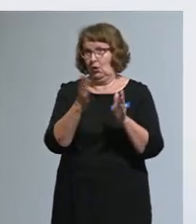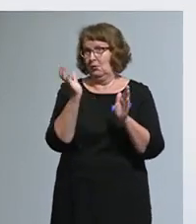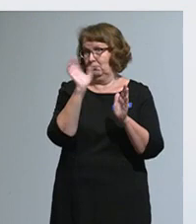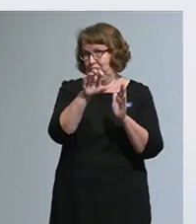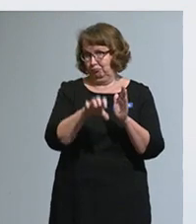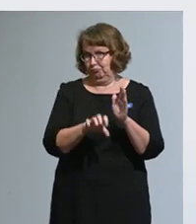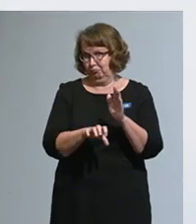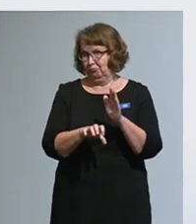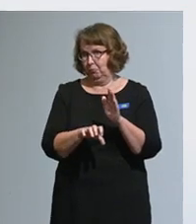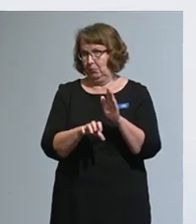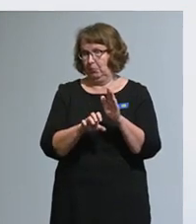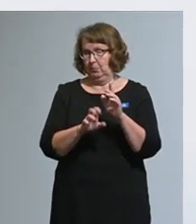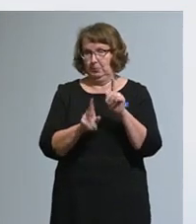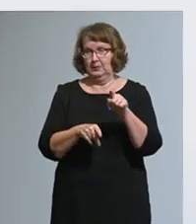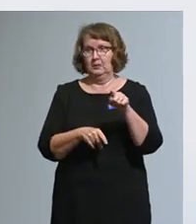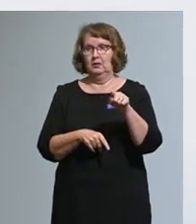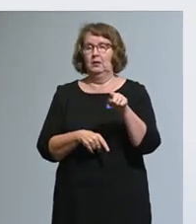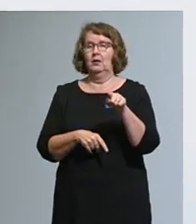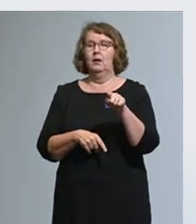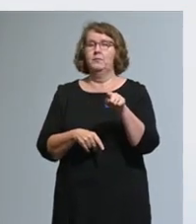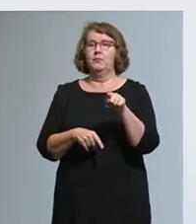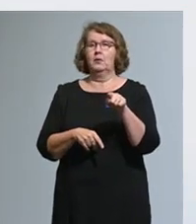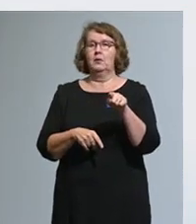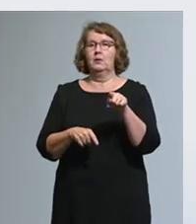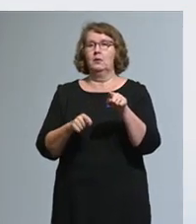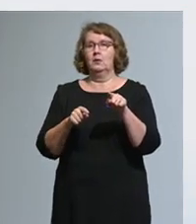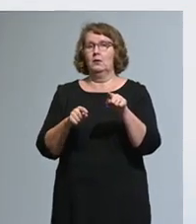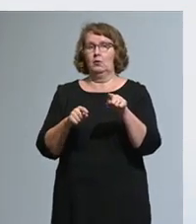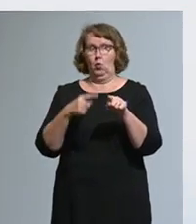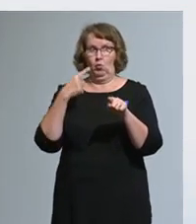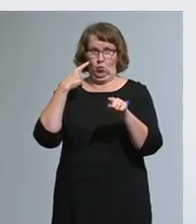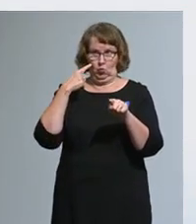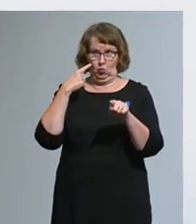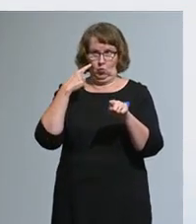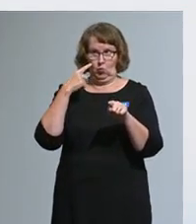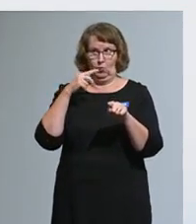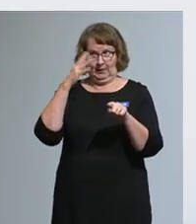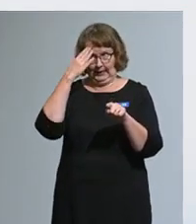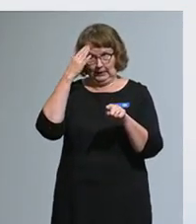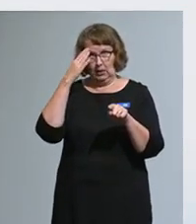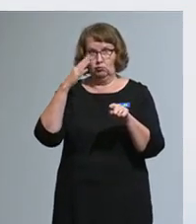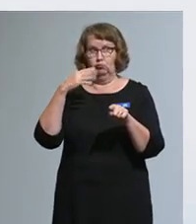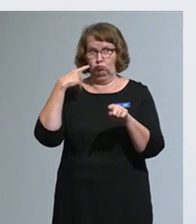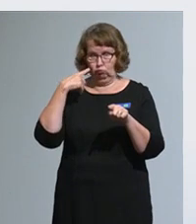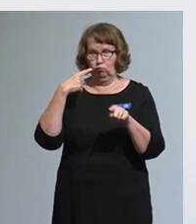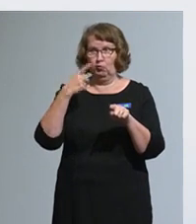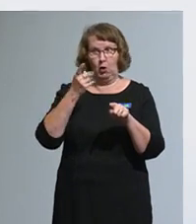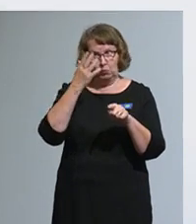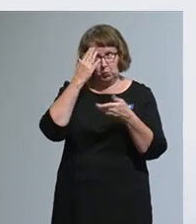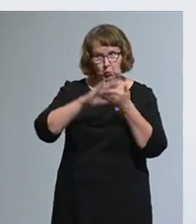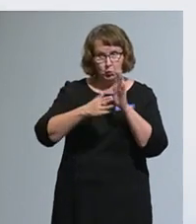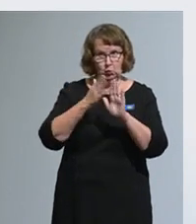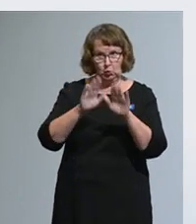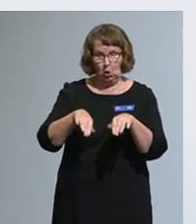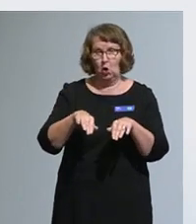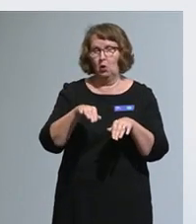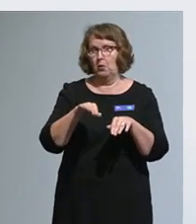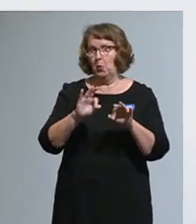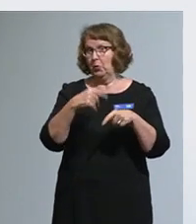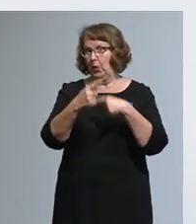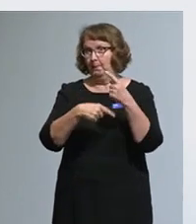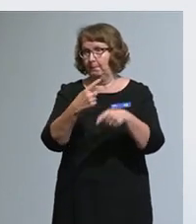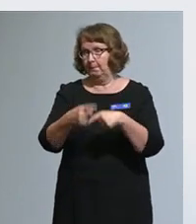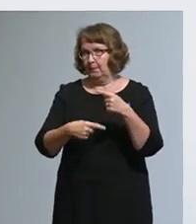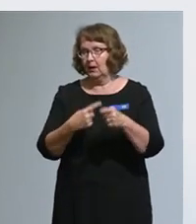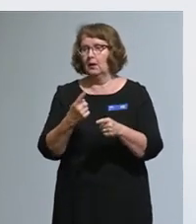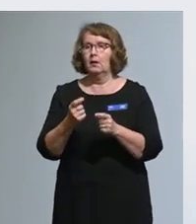laitettavaksi, jonka toiminnasta olette varmaan jo tietoisia ja tutustuneet, mutta